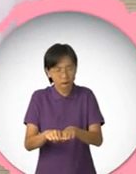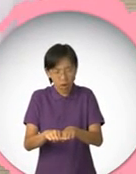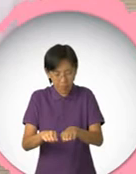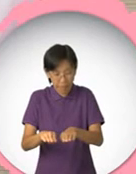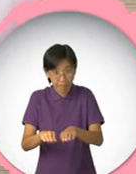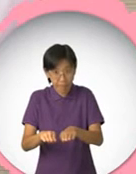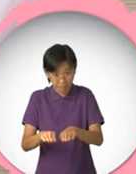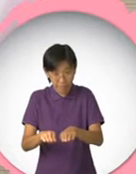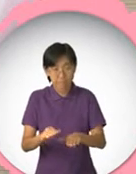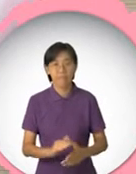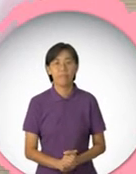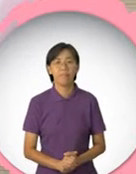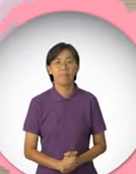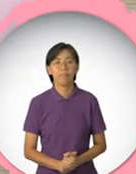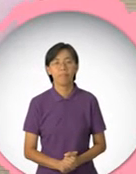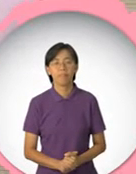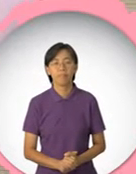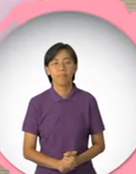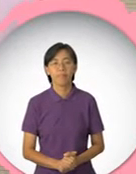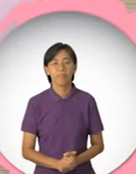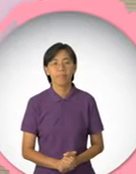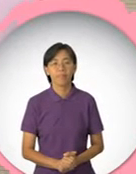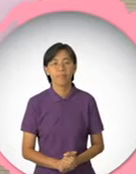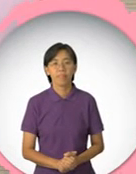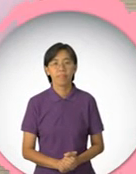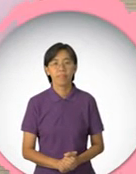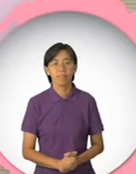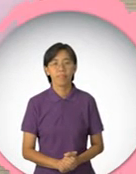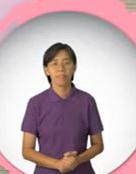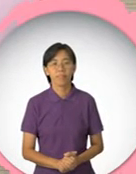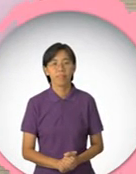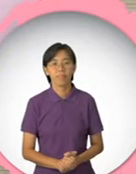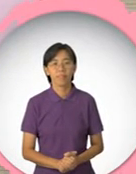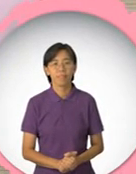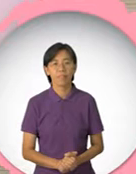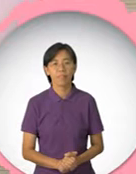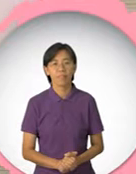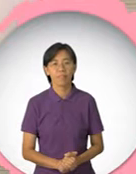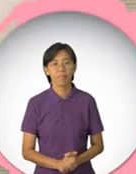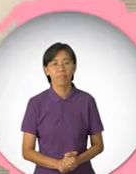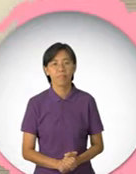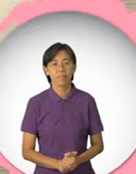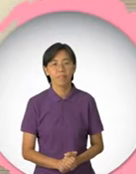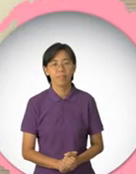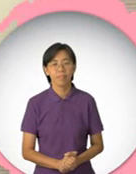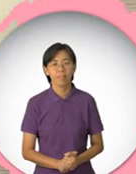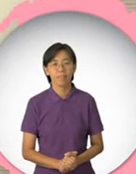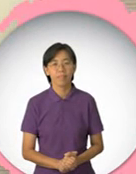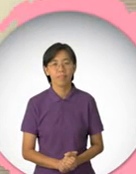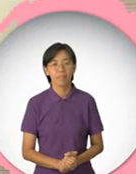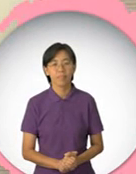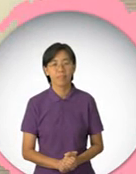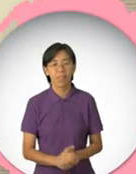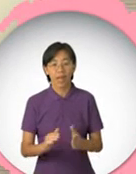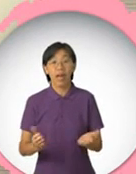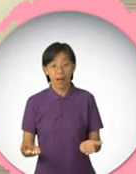ยู่นะคะขอมีจับได้เลยค่ะแล้วก็ปัดนวลออกก่อนนะคะเพราะว่าบางทีเนี่ยตอนที่เราโรยนวลข้าง